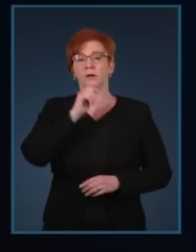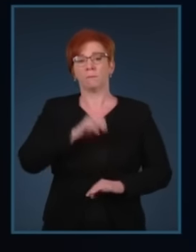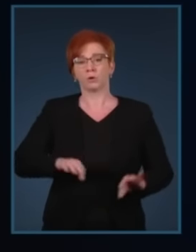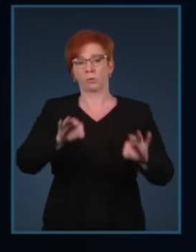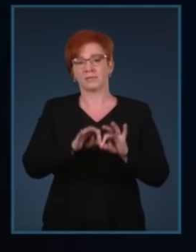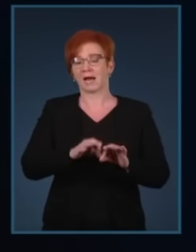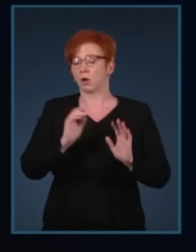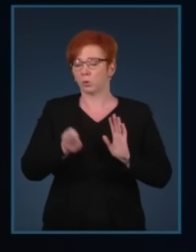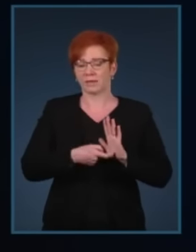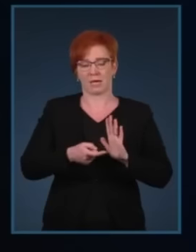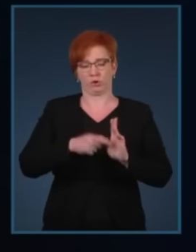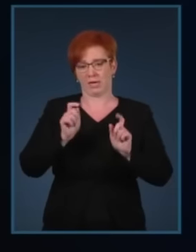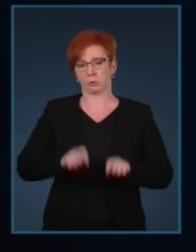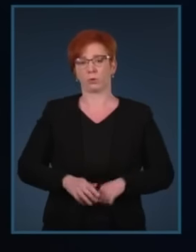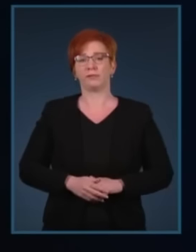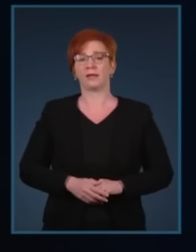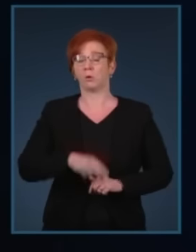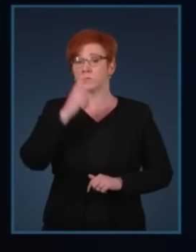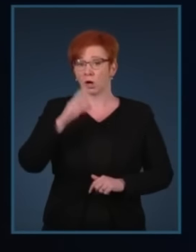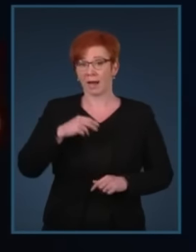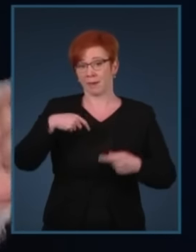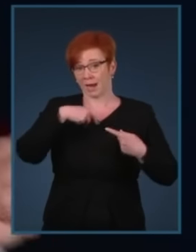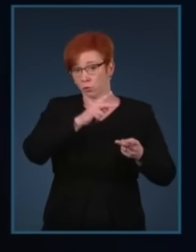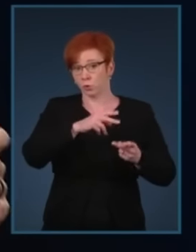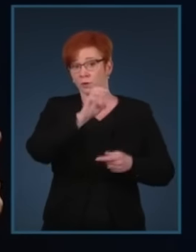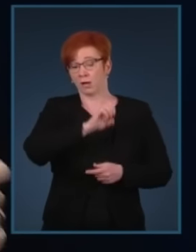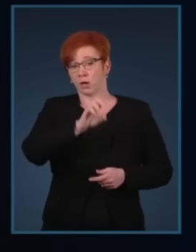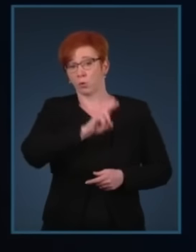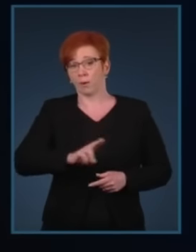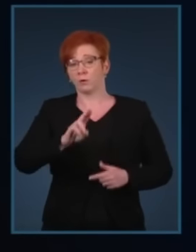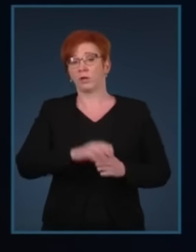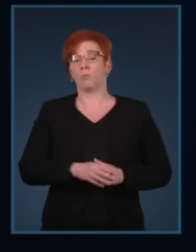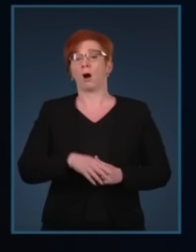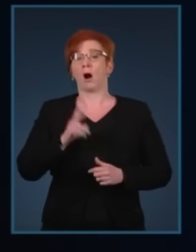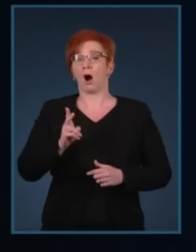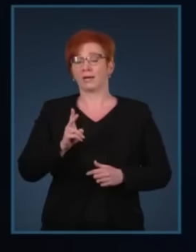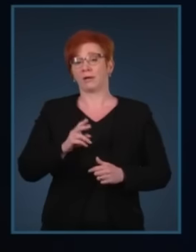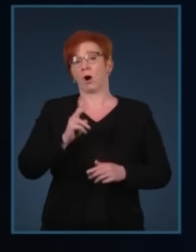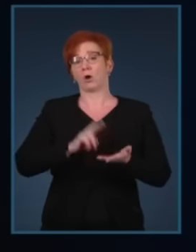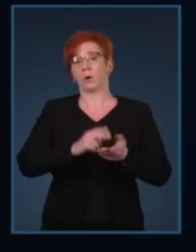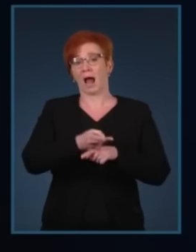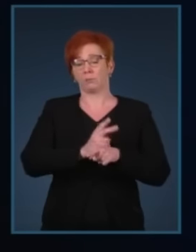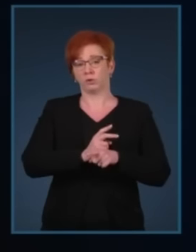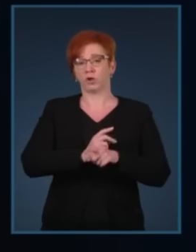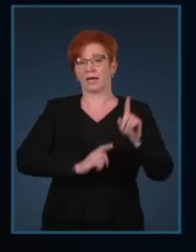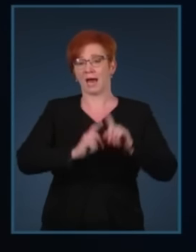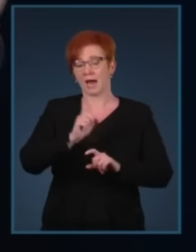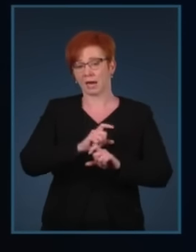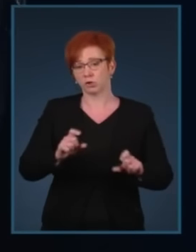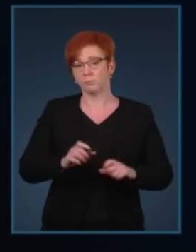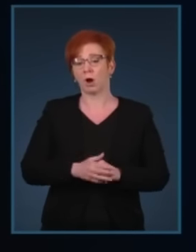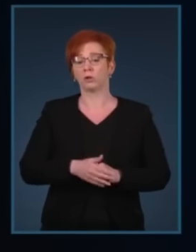már kötelessége dönteni, hogy szakembereket küldjünk el az Európai Unióba, akik a jogállamisági eljárás miatt, ha a